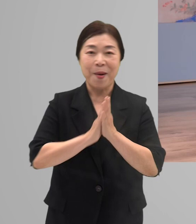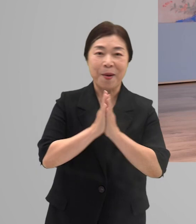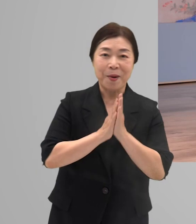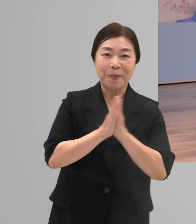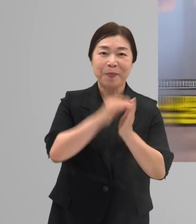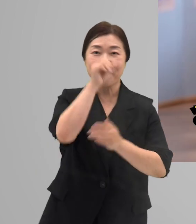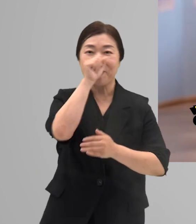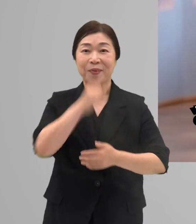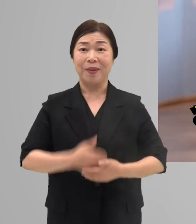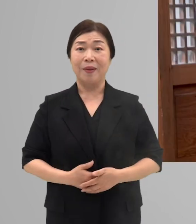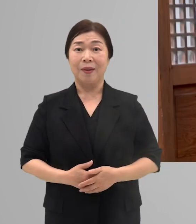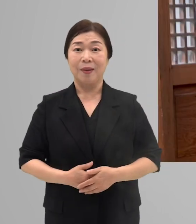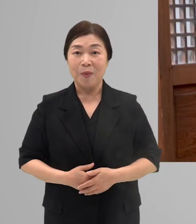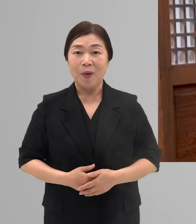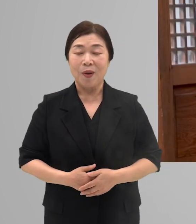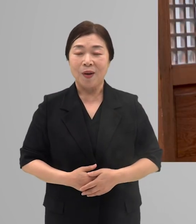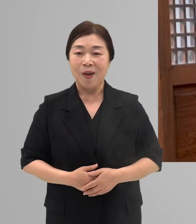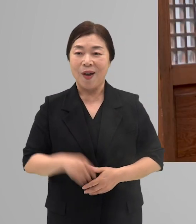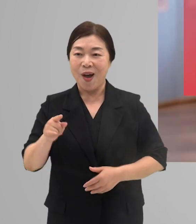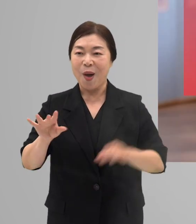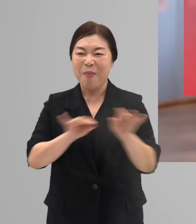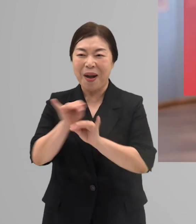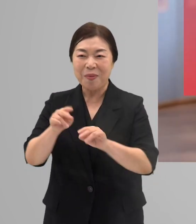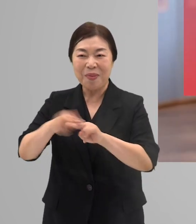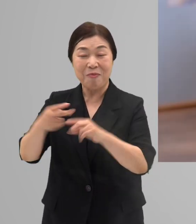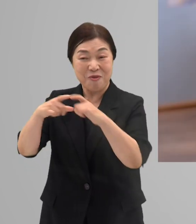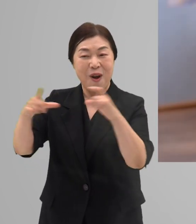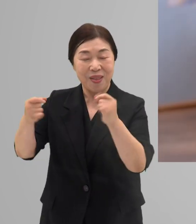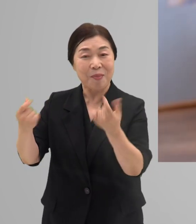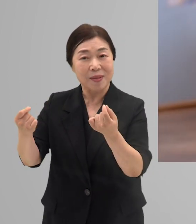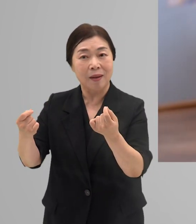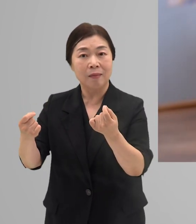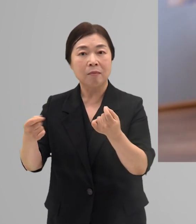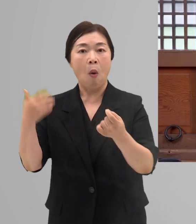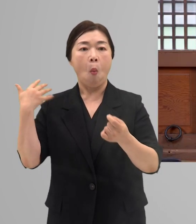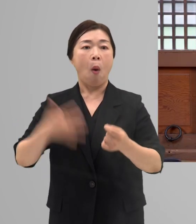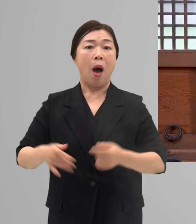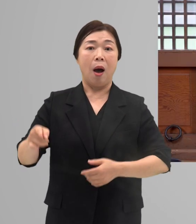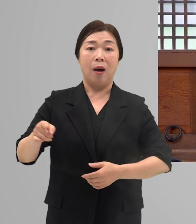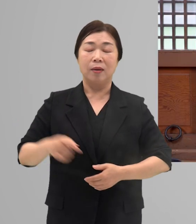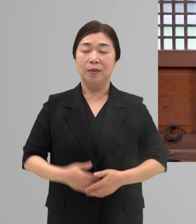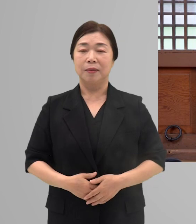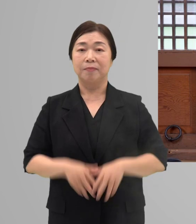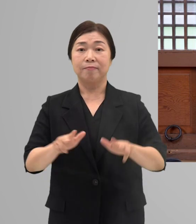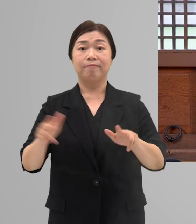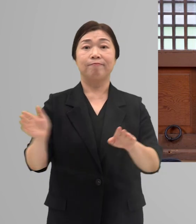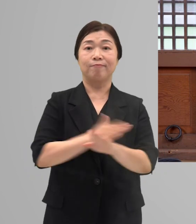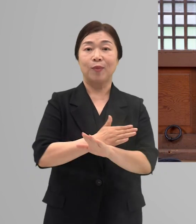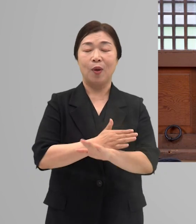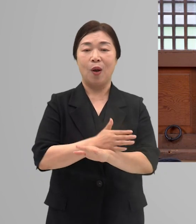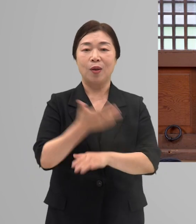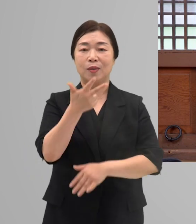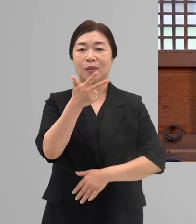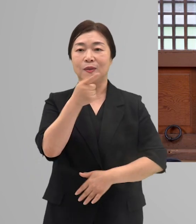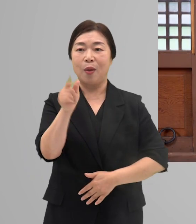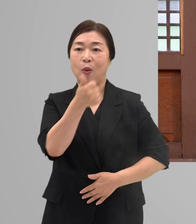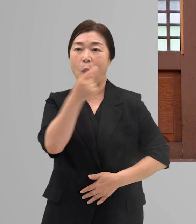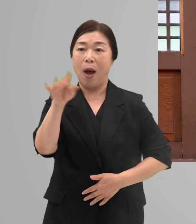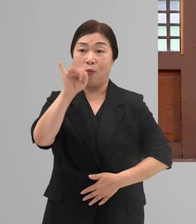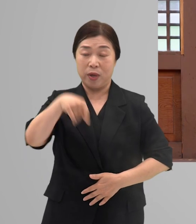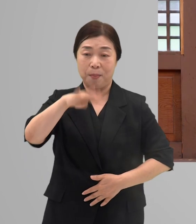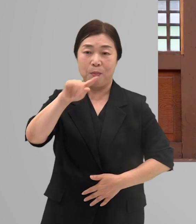뭐예요? 뭐예요? 세계 상품권. 대박. 상품권이 나오네 이제. 그럼 복지공감 퀴즈쇼 전화위복